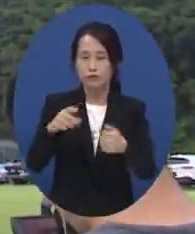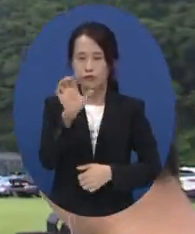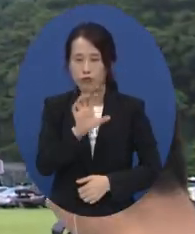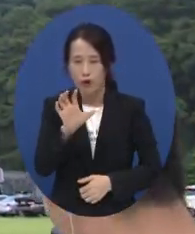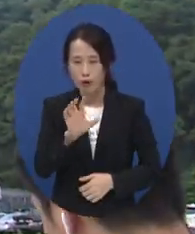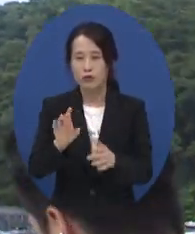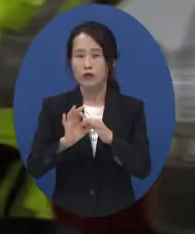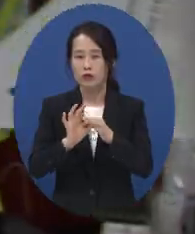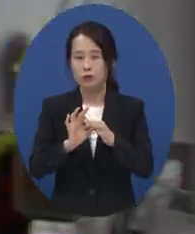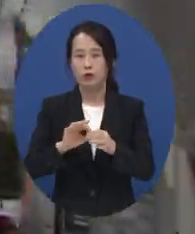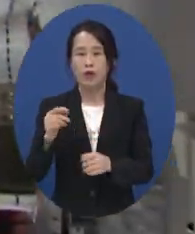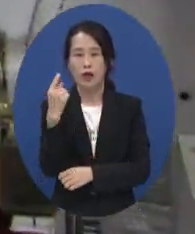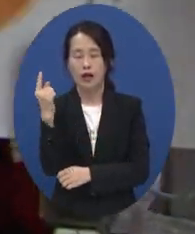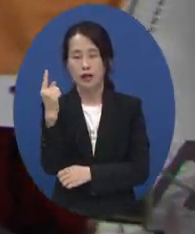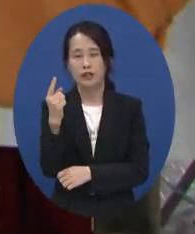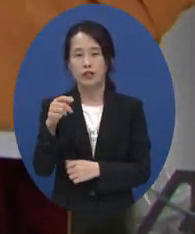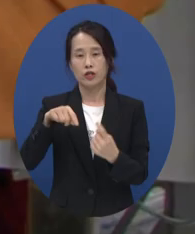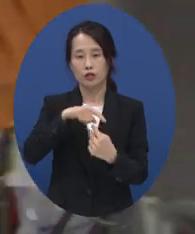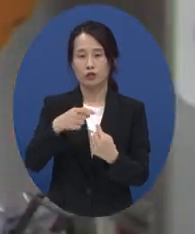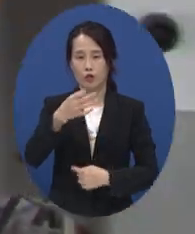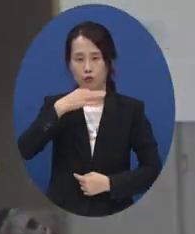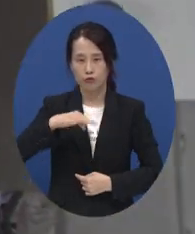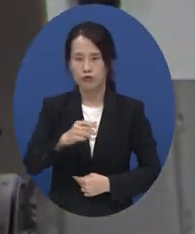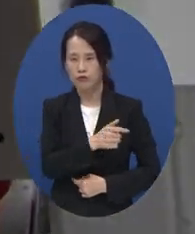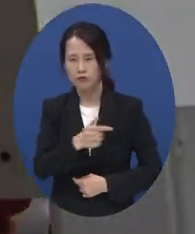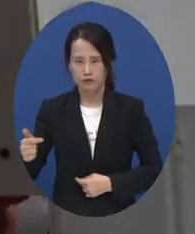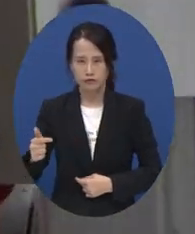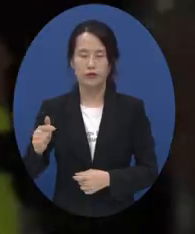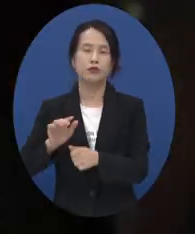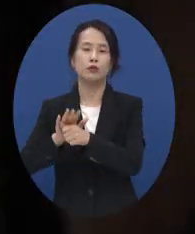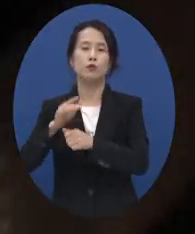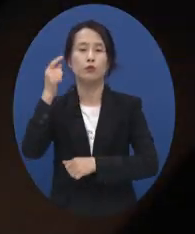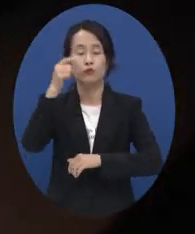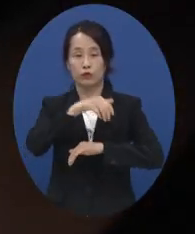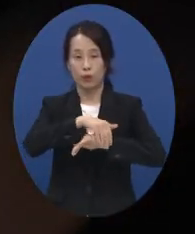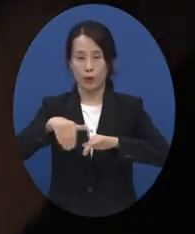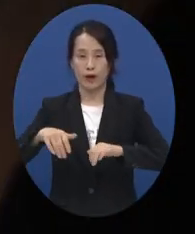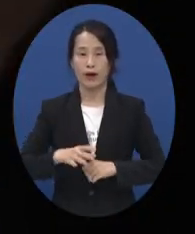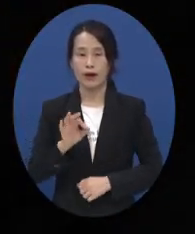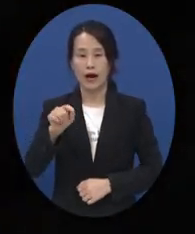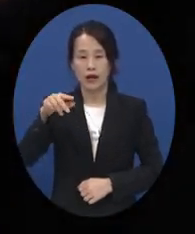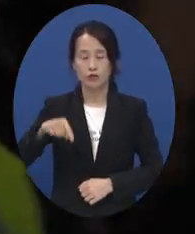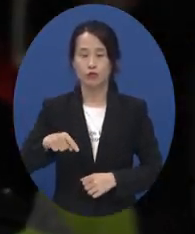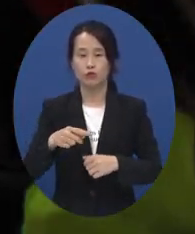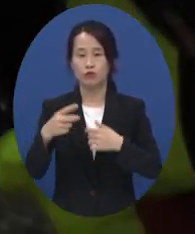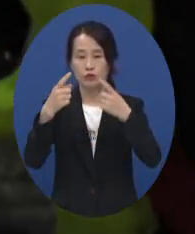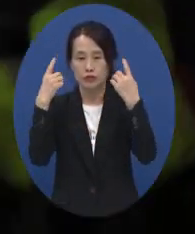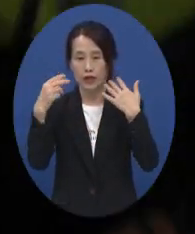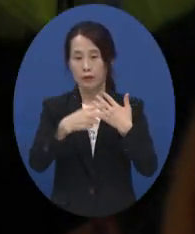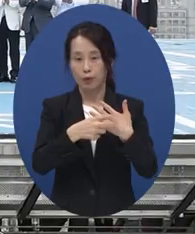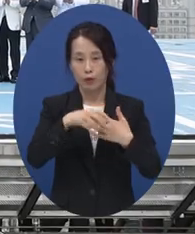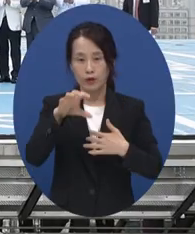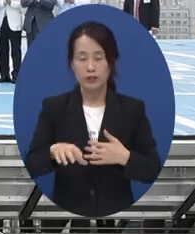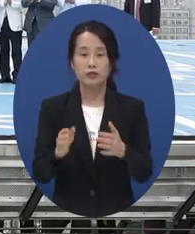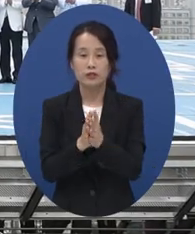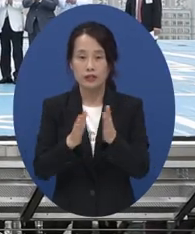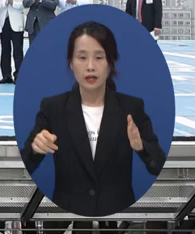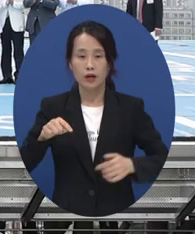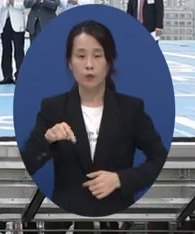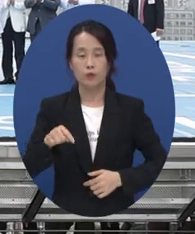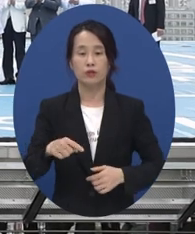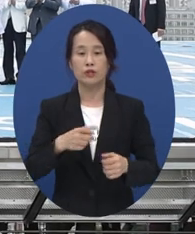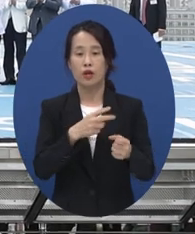훈련 등을 통해 닥터 애기 운영 효율성을 극대화할 계획입니다 아 시대의 우려 월에서 열린 출범식에는